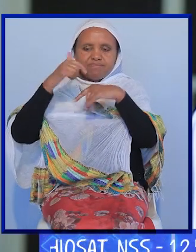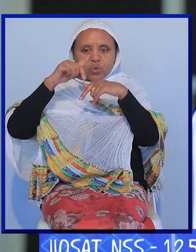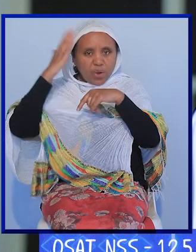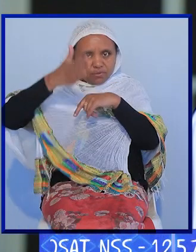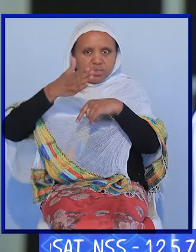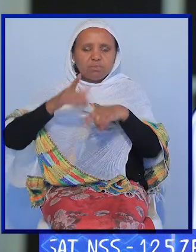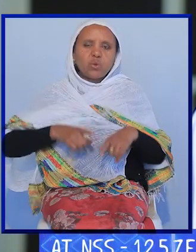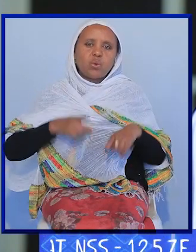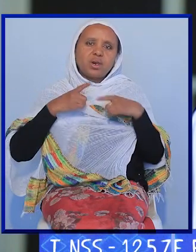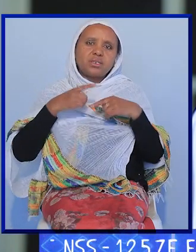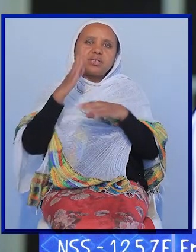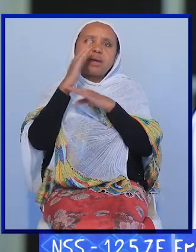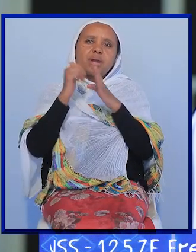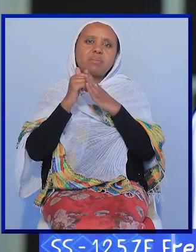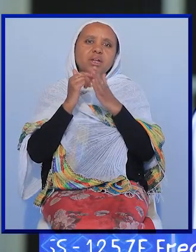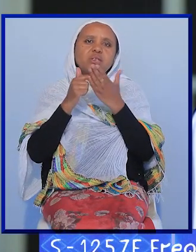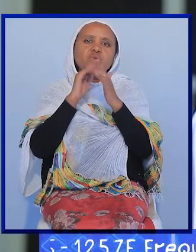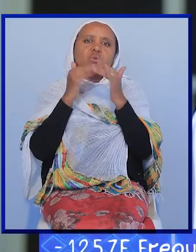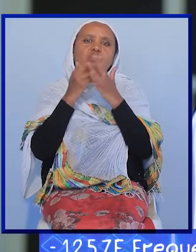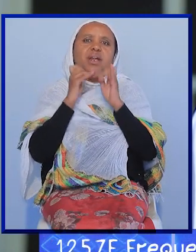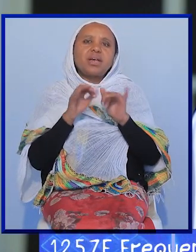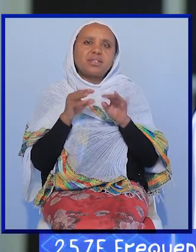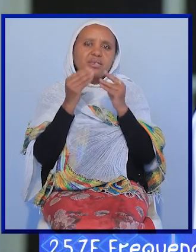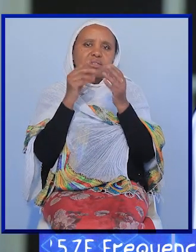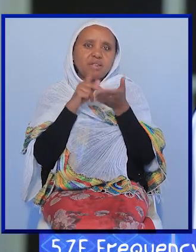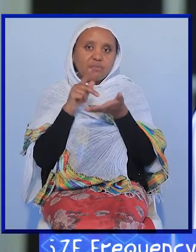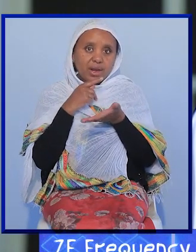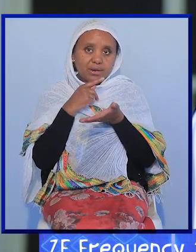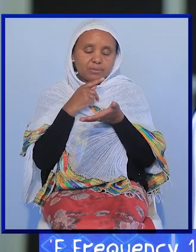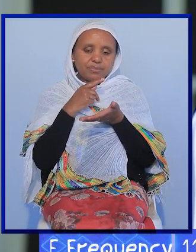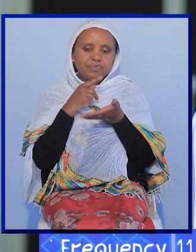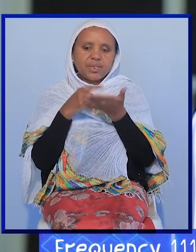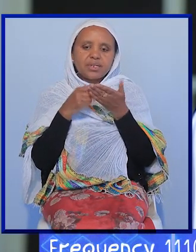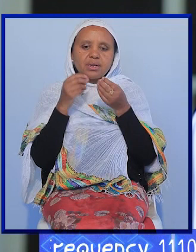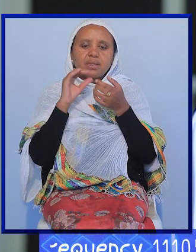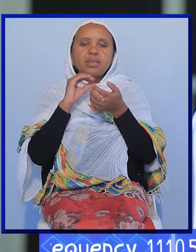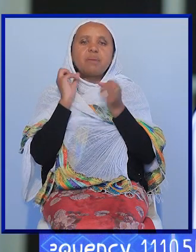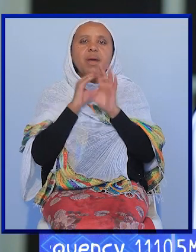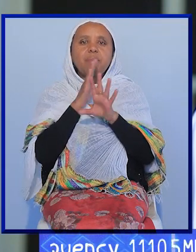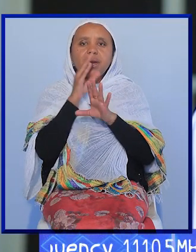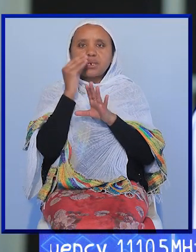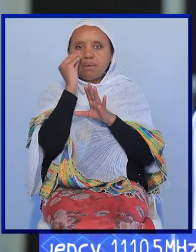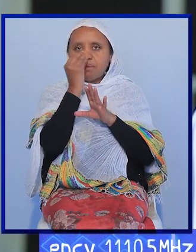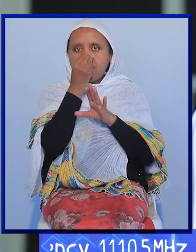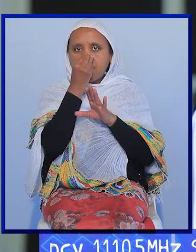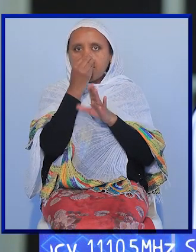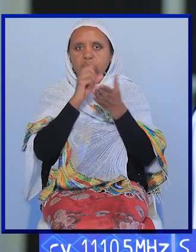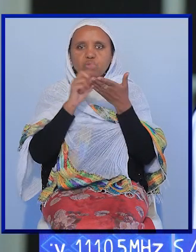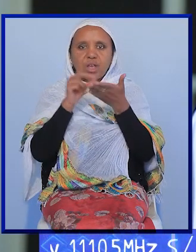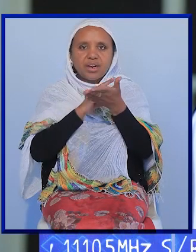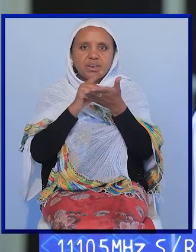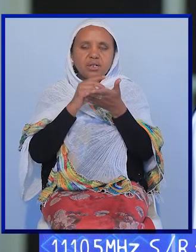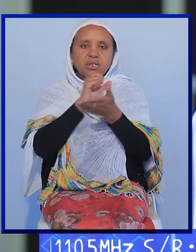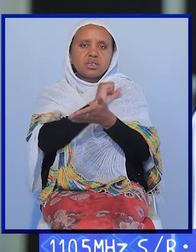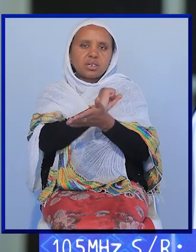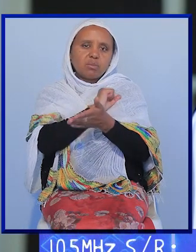ትኖራለች። እግዚአብሔር አምላክ ከዚህ ሁሉ ረድኤት በረከትን ይክፈልን። ስለዚህ የማይጠወልገው ነው። ቅዱስ ያሬድ በድጓው ላይ